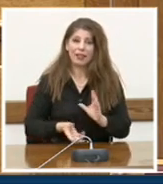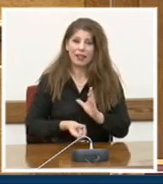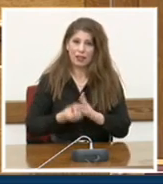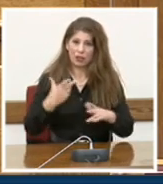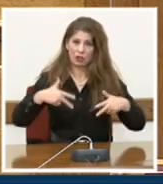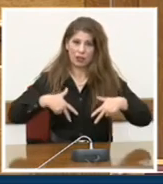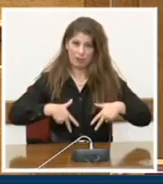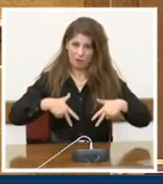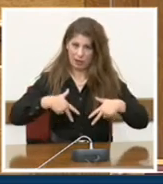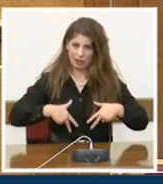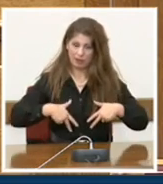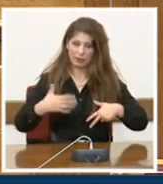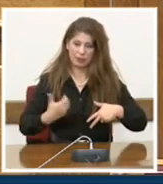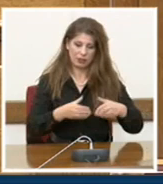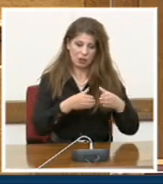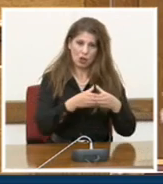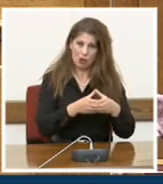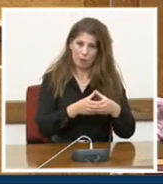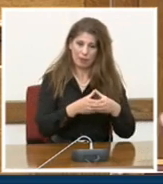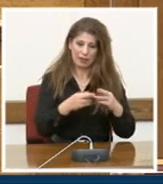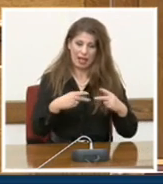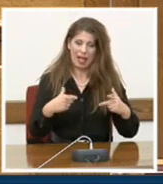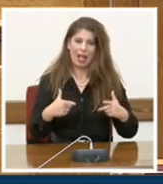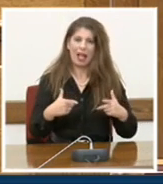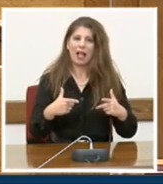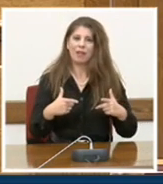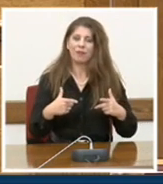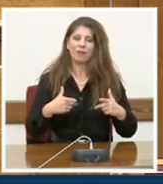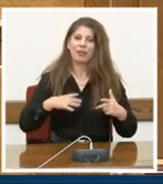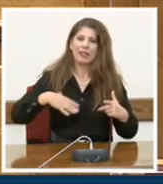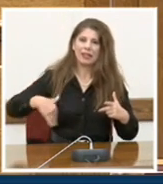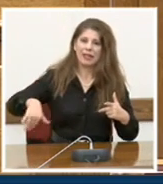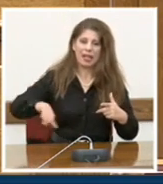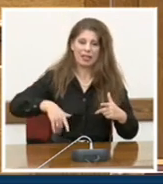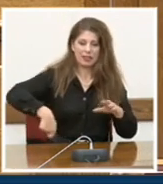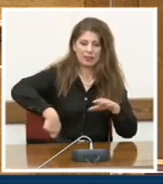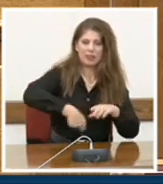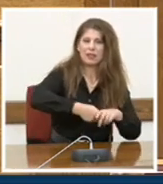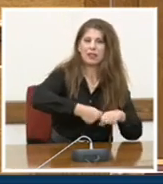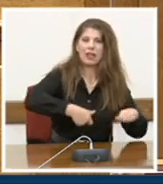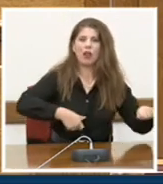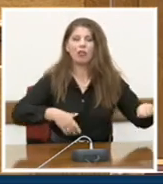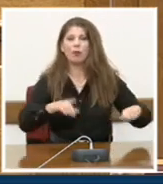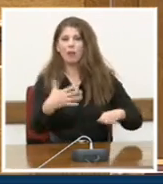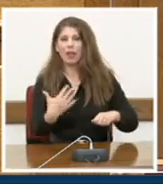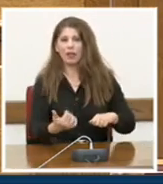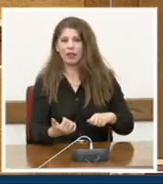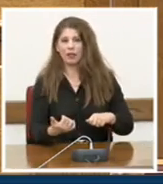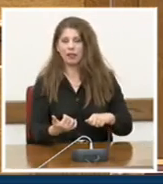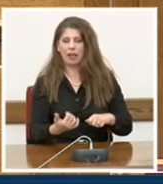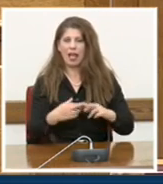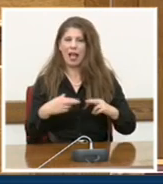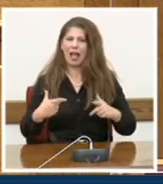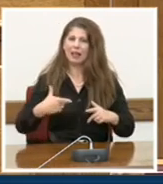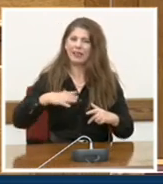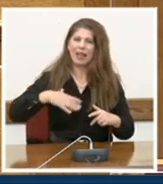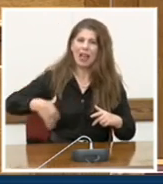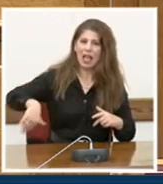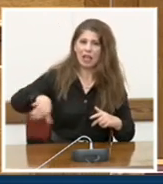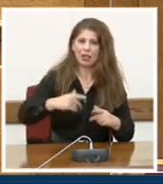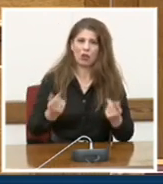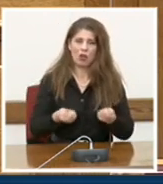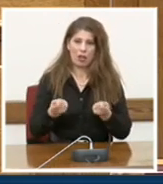είναι κομμάτι μιας αντιλαϊκής σκυταλοδρομίας. Πατάει στο αντιλαϊκό έργο των προηγούμενων και χτίζει